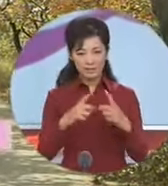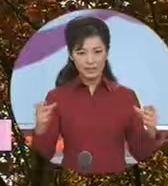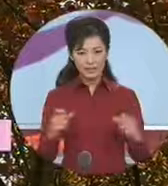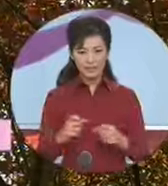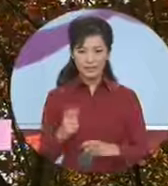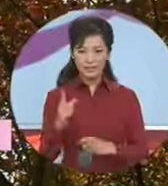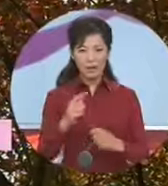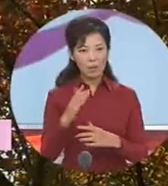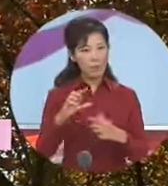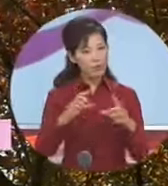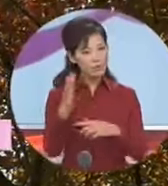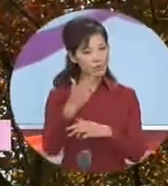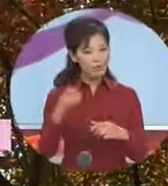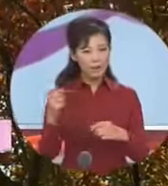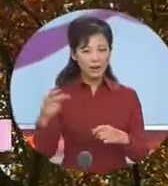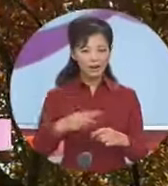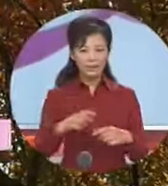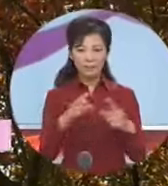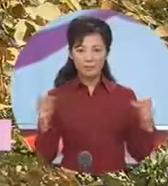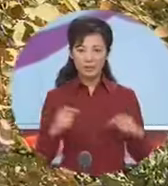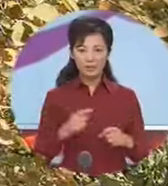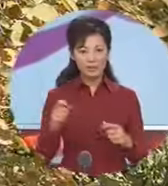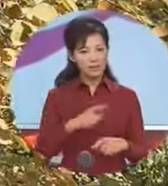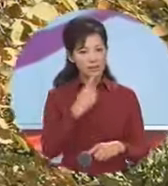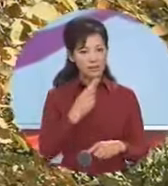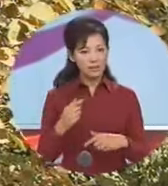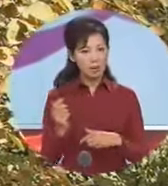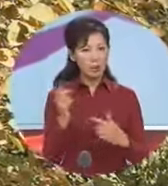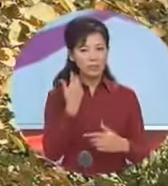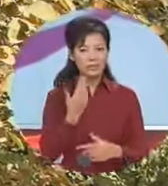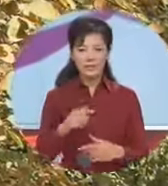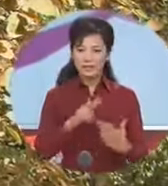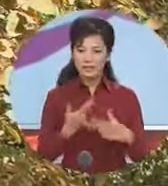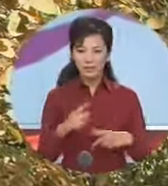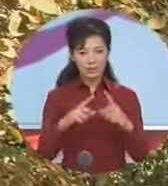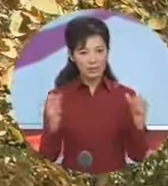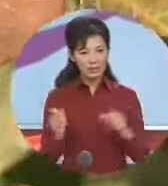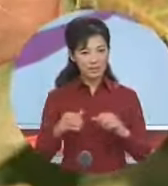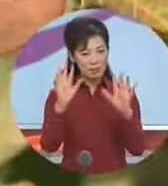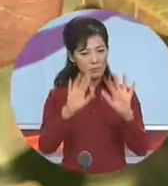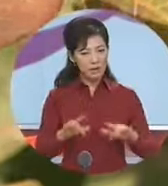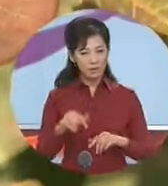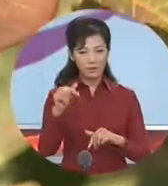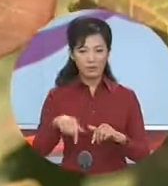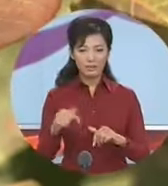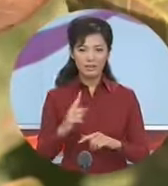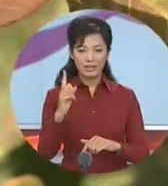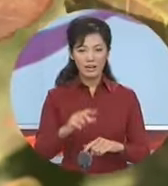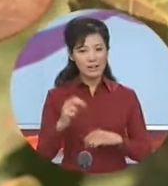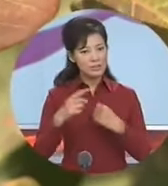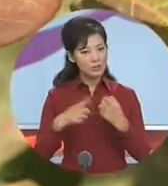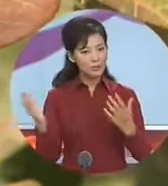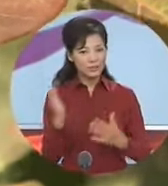火炬树、元宝枫透着淡淡的红晕，一阵秋风袭来，金黄色的叶片飘落林间，秋天